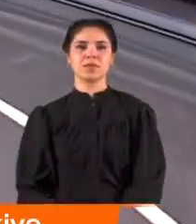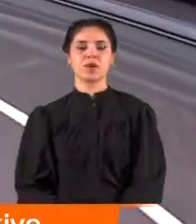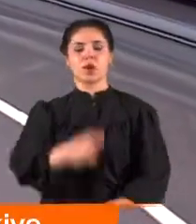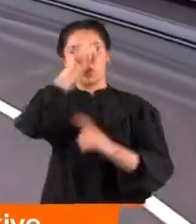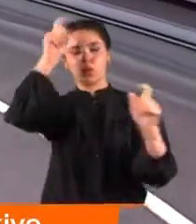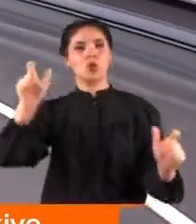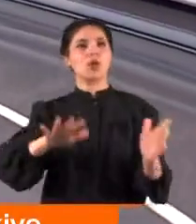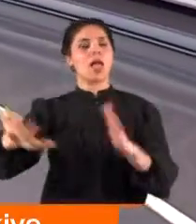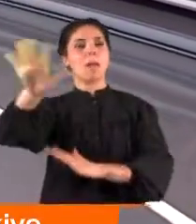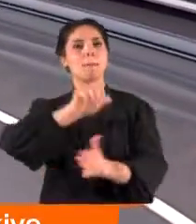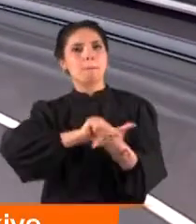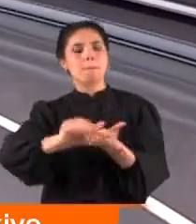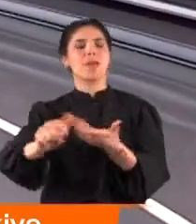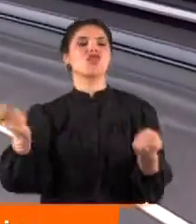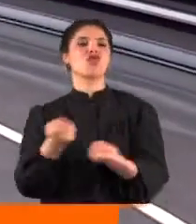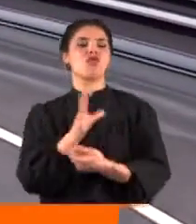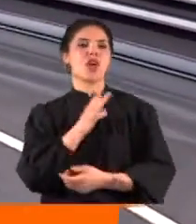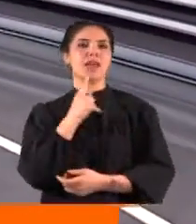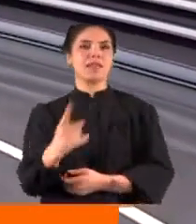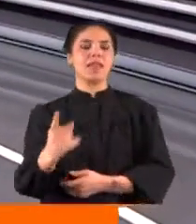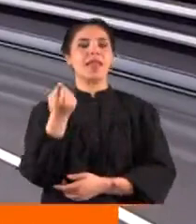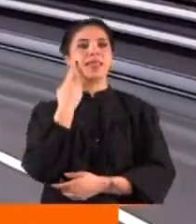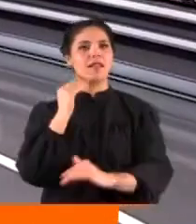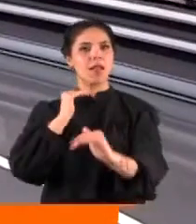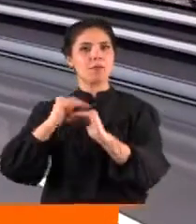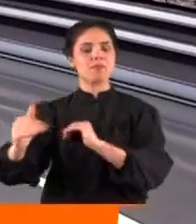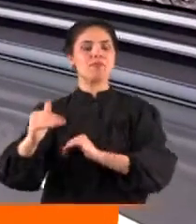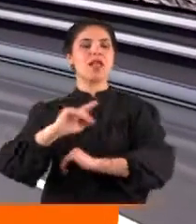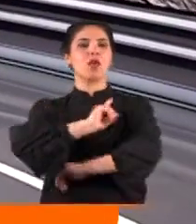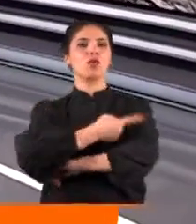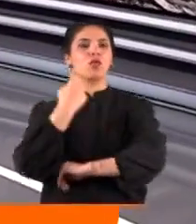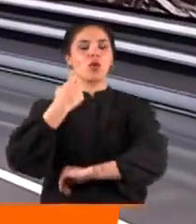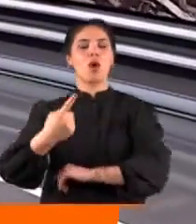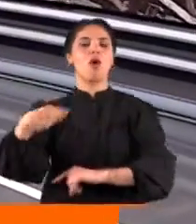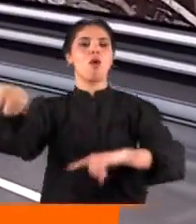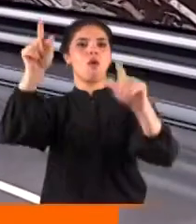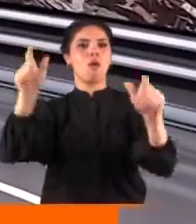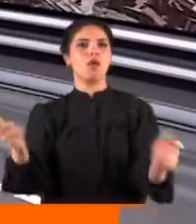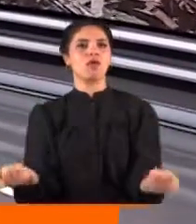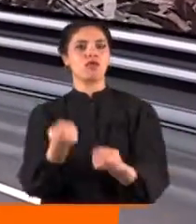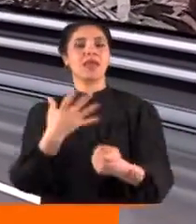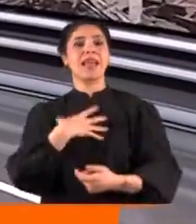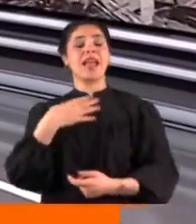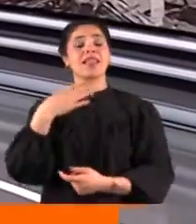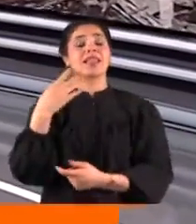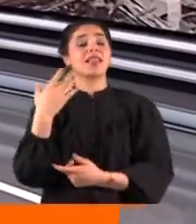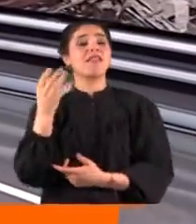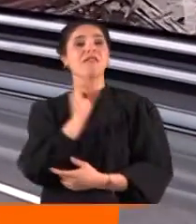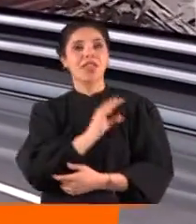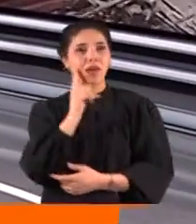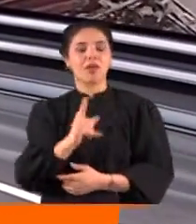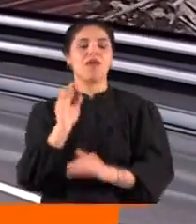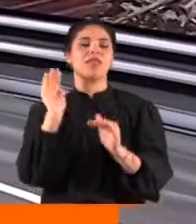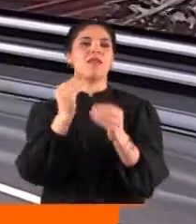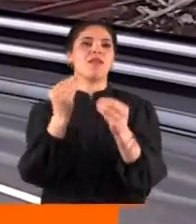Tüm Türkiye seferber dedik depremzedeler için. Devlet de millete tüm gücüyle bölgedeki çalışmalara kendi imkanları ölçüsünde depremzedelerin